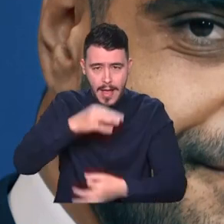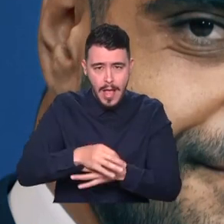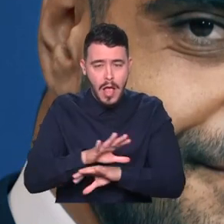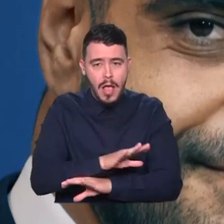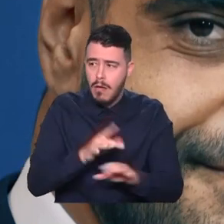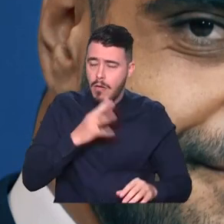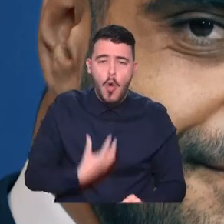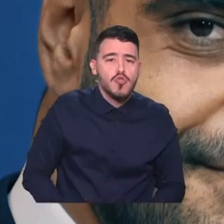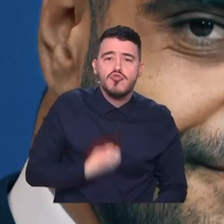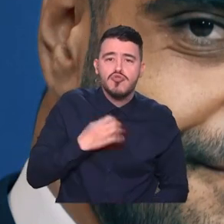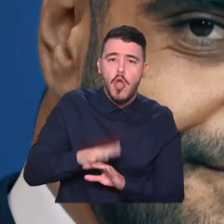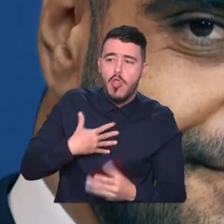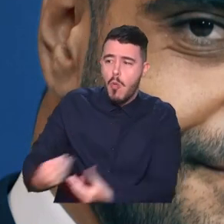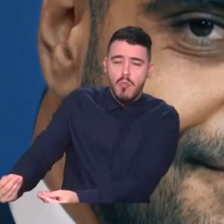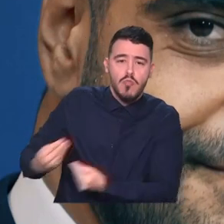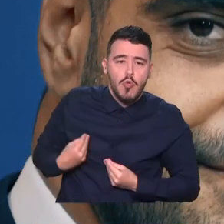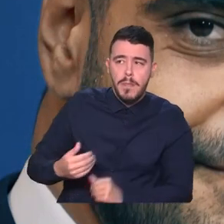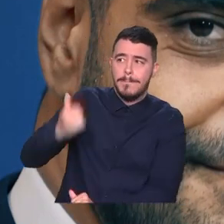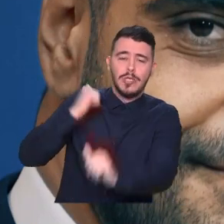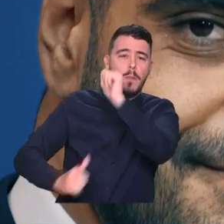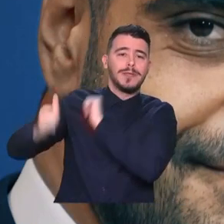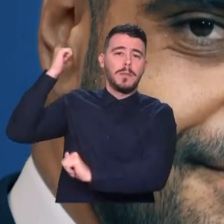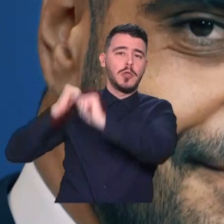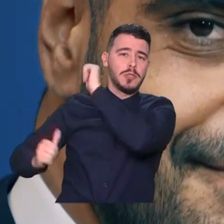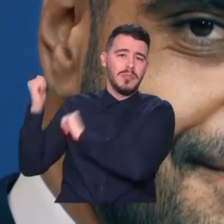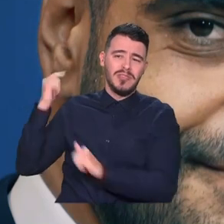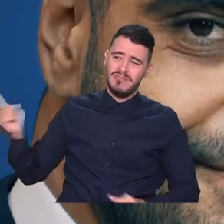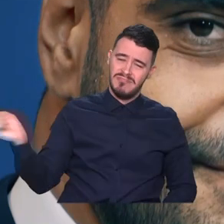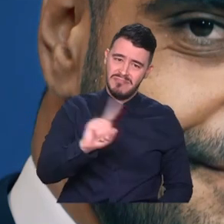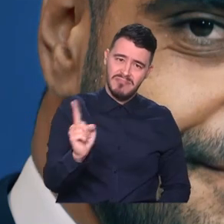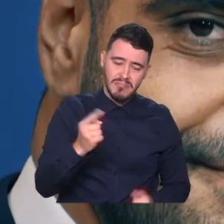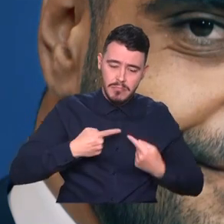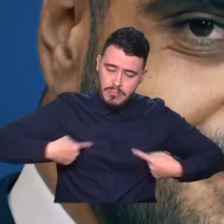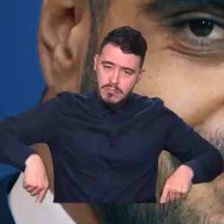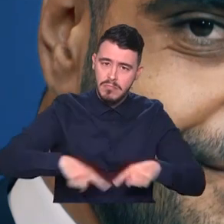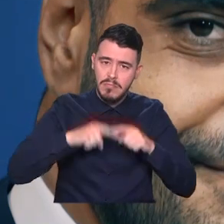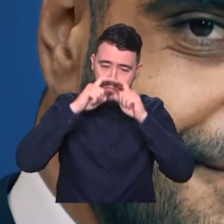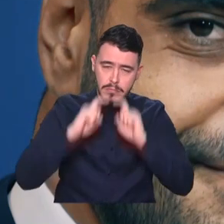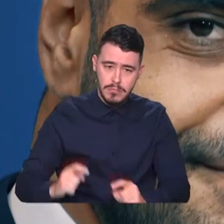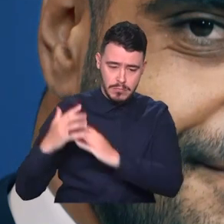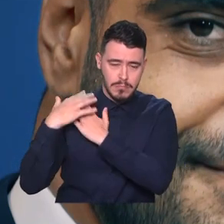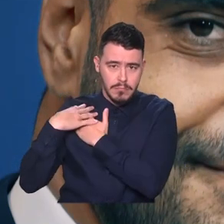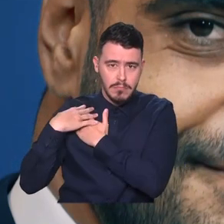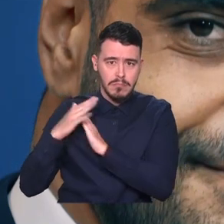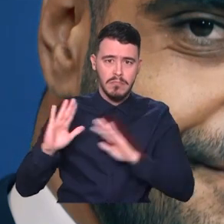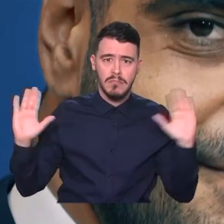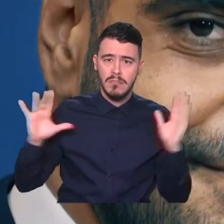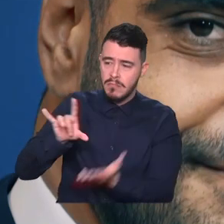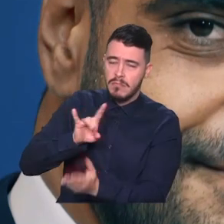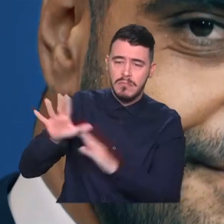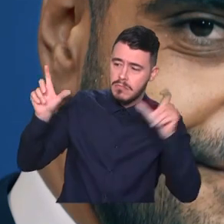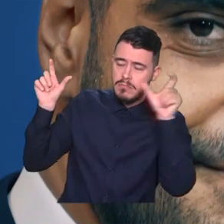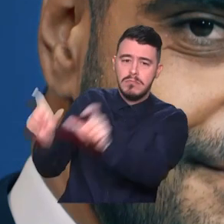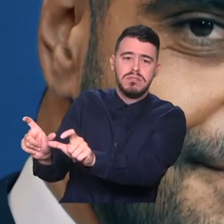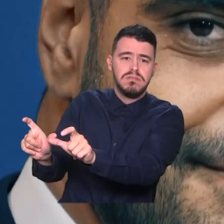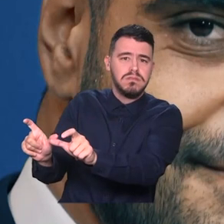της ανεπίστρεπτα και η κοινωνία έχει συνολικά απορρίψει. Οφείλουμε ως πολιτικό σύστημα και ως κοινωνία να στεκόμαστε απέναντι και θα συνεχίσουμε